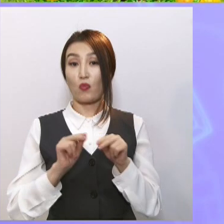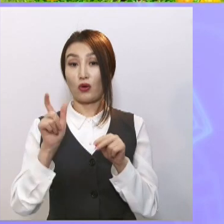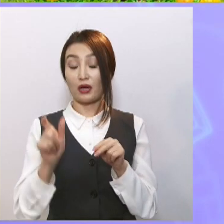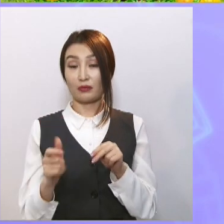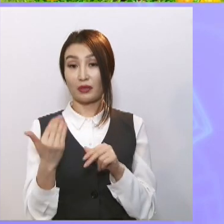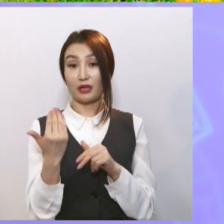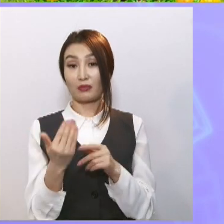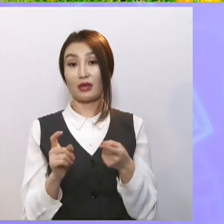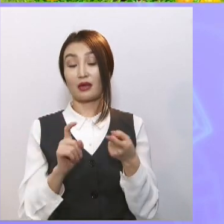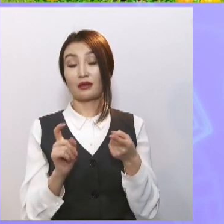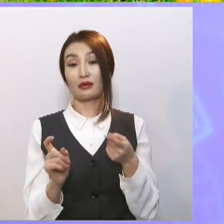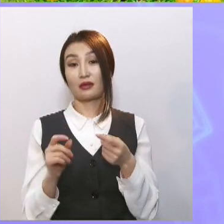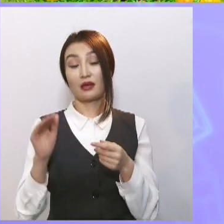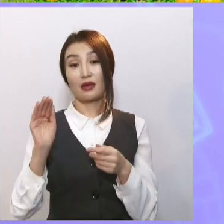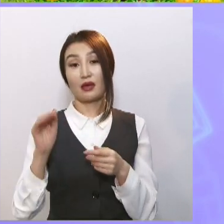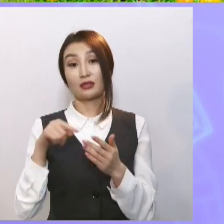менен байланышкыла.